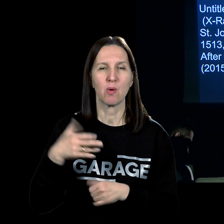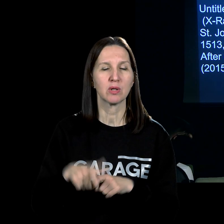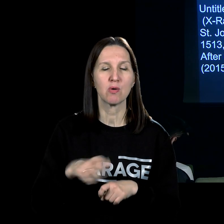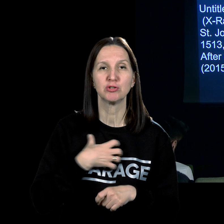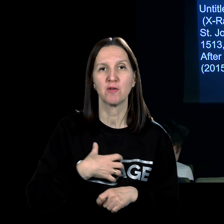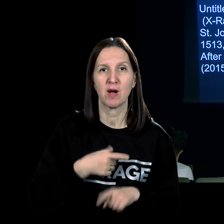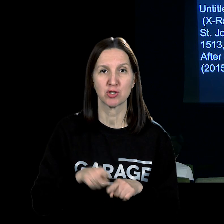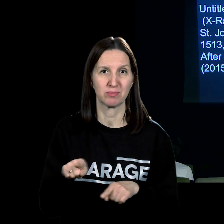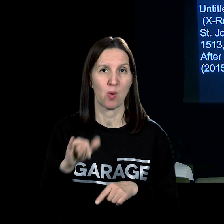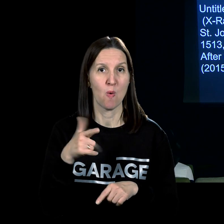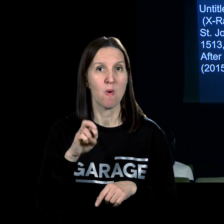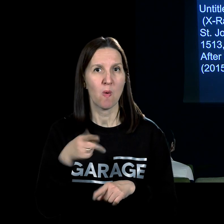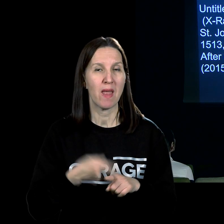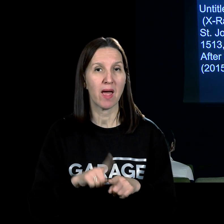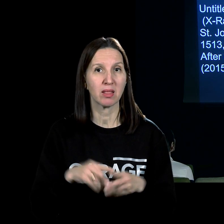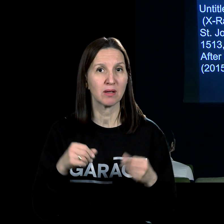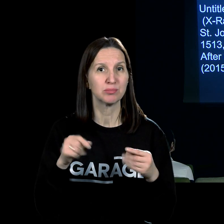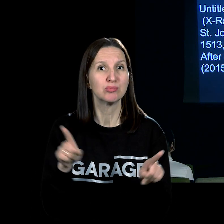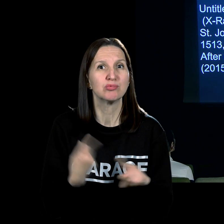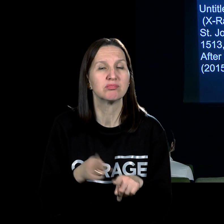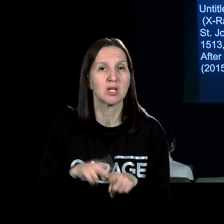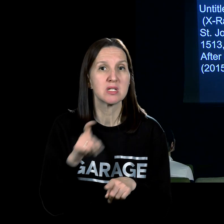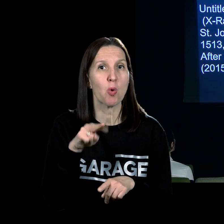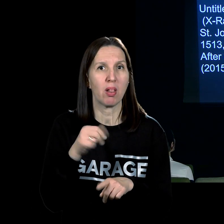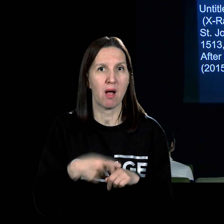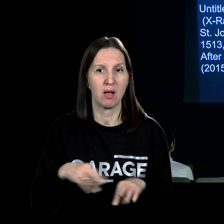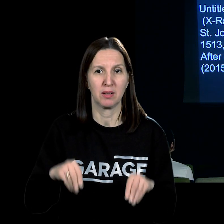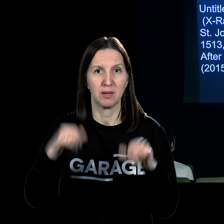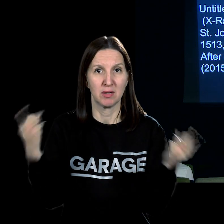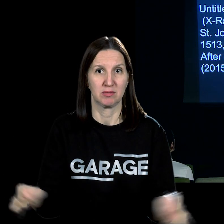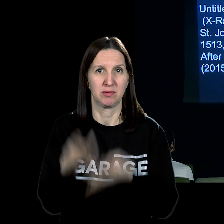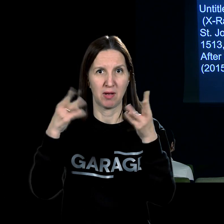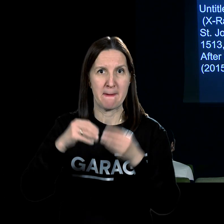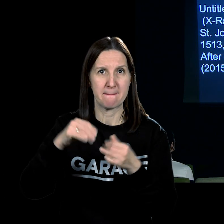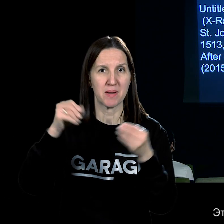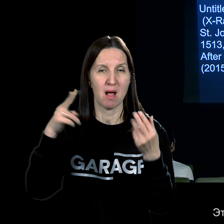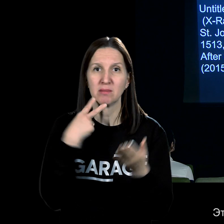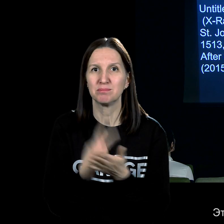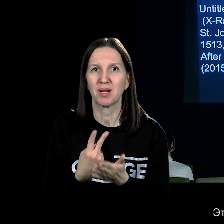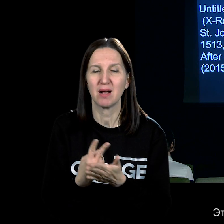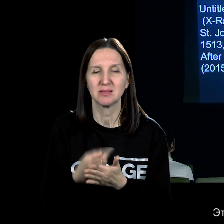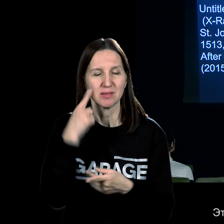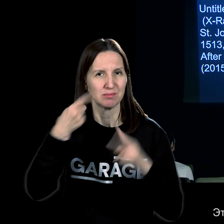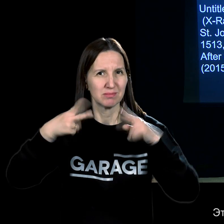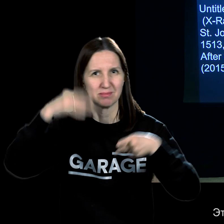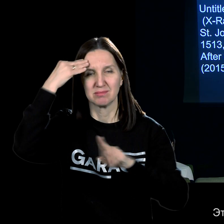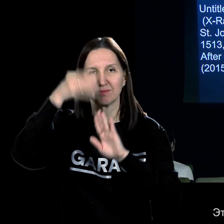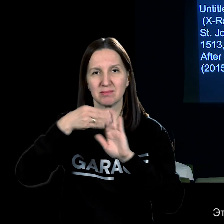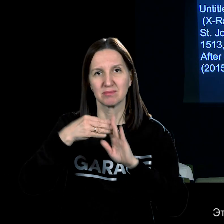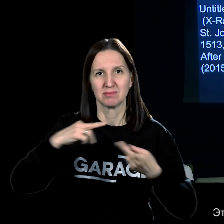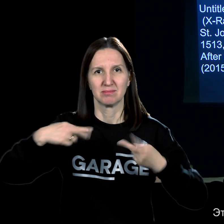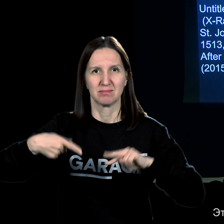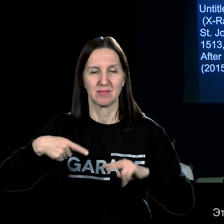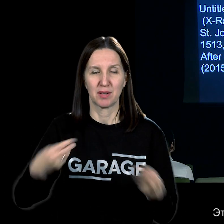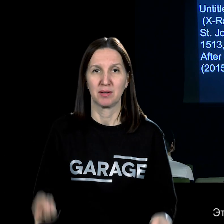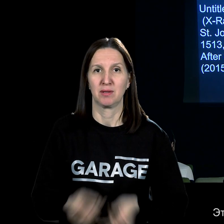что уголь — это зола, да, что это прах, что это превращение, показать, что как бы, вот эта метафора праха и золы, с